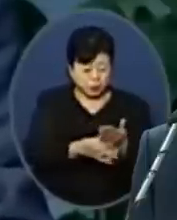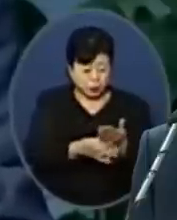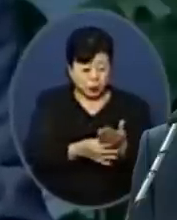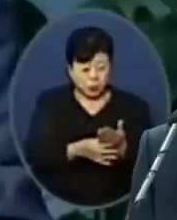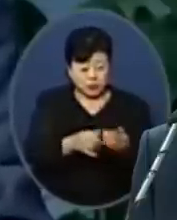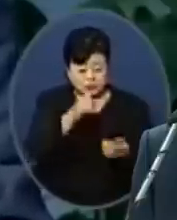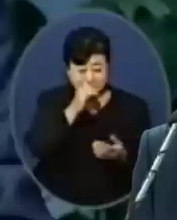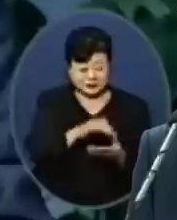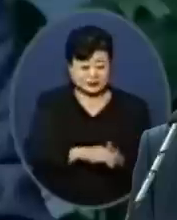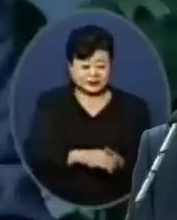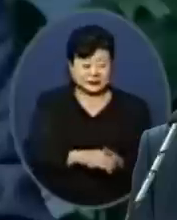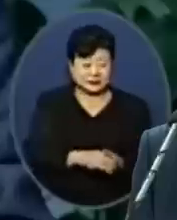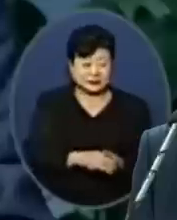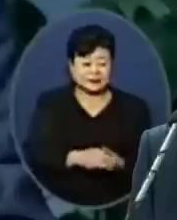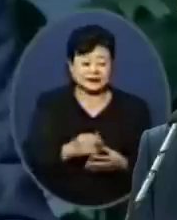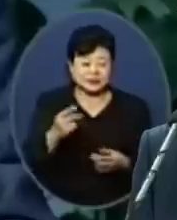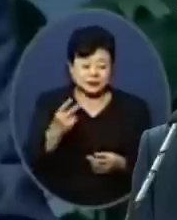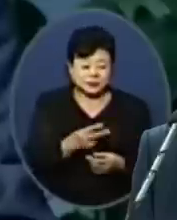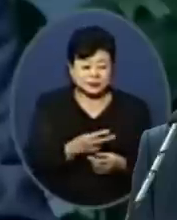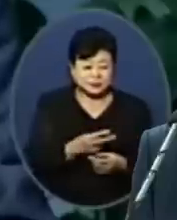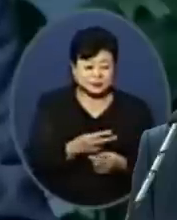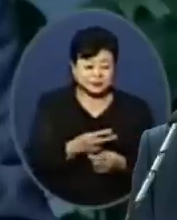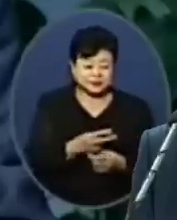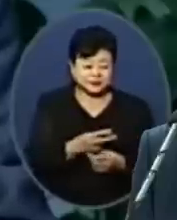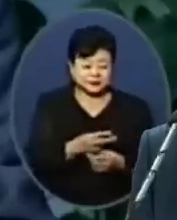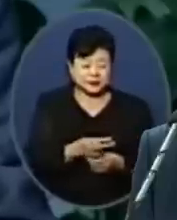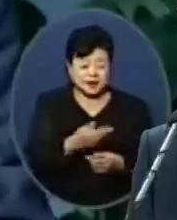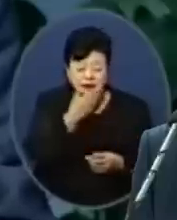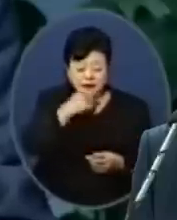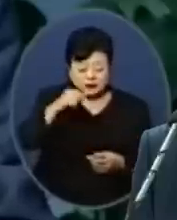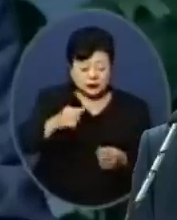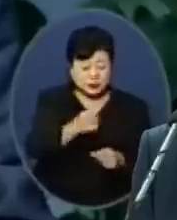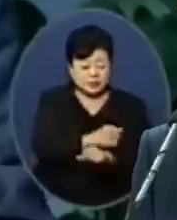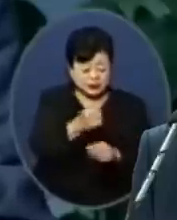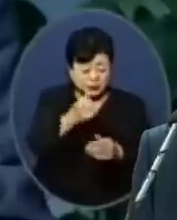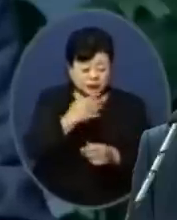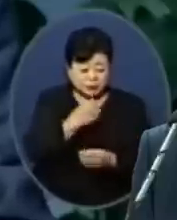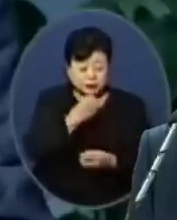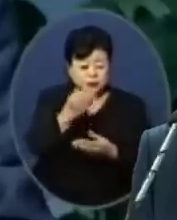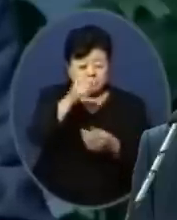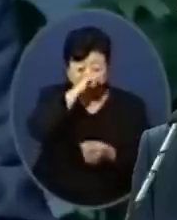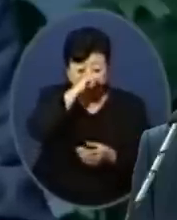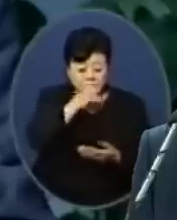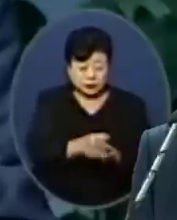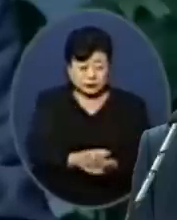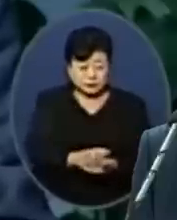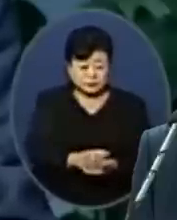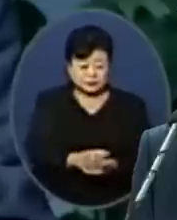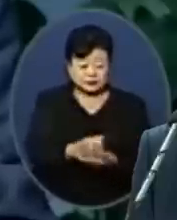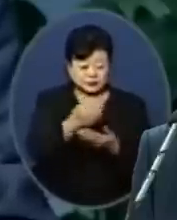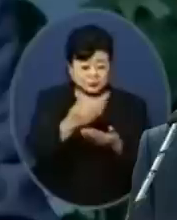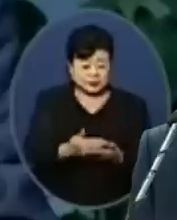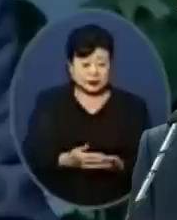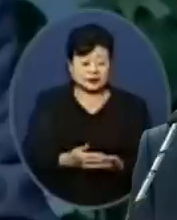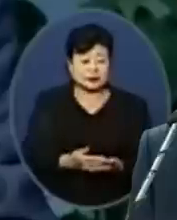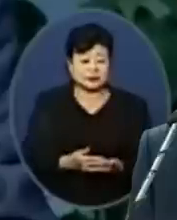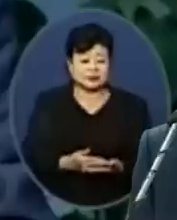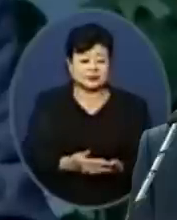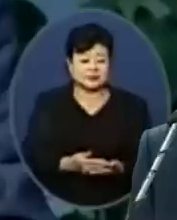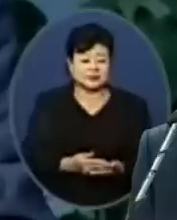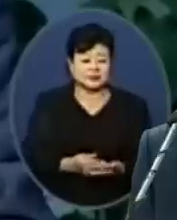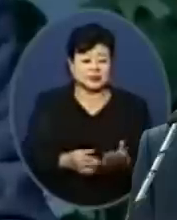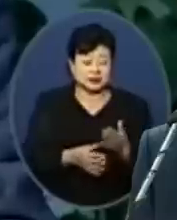들어있다. 그리고 저주에서 해방되고 아브라함의 복과 형통을 받는 상품권도